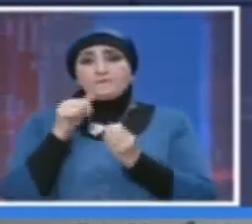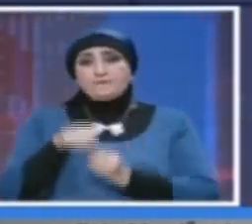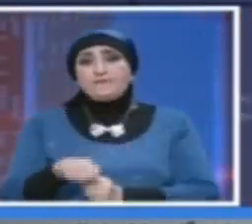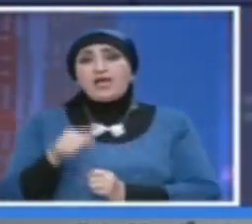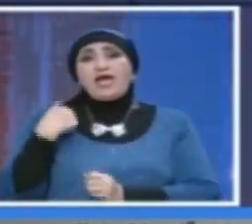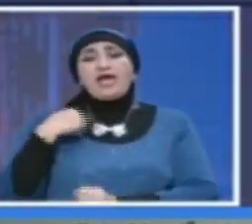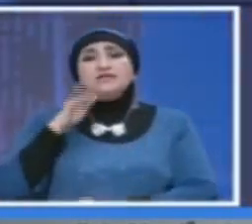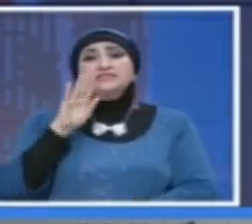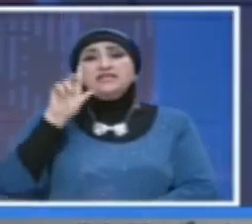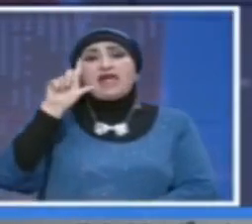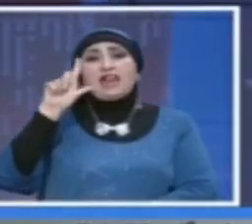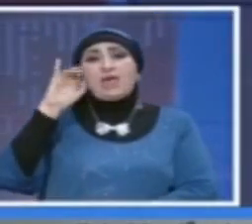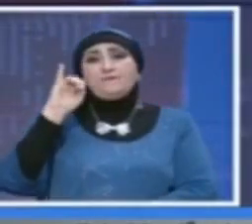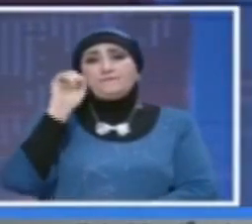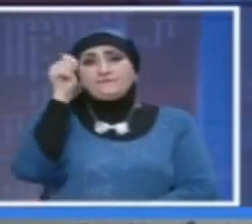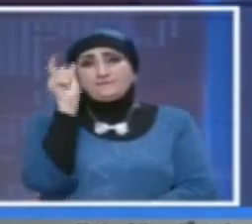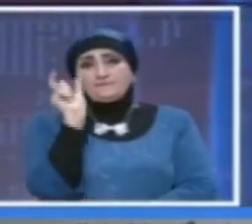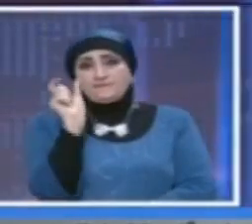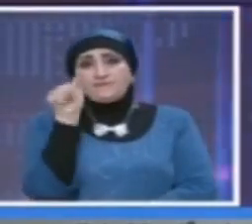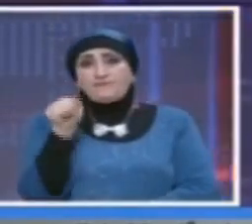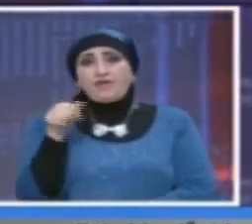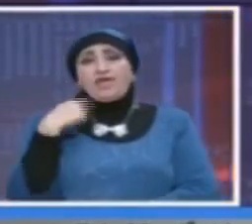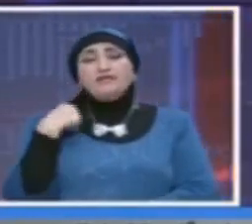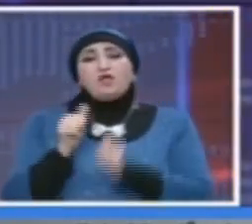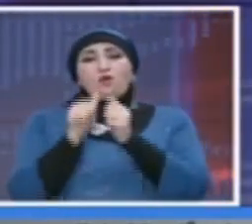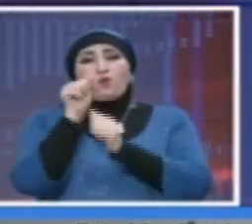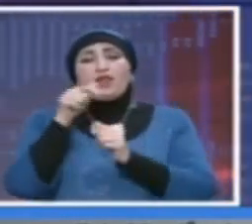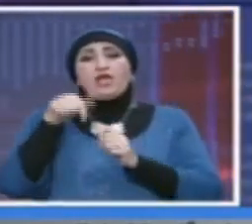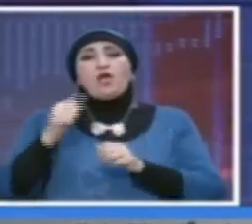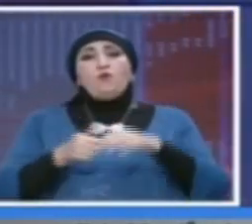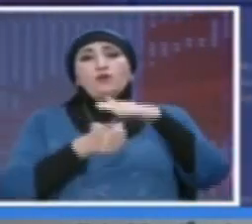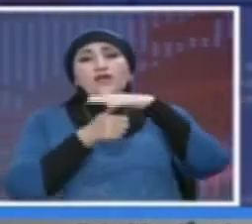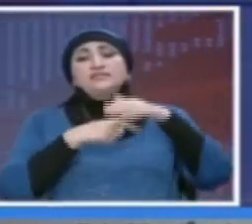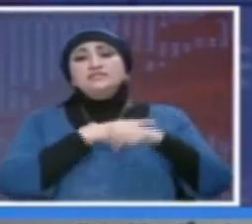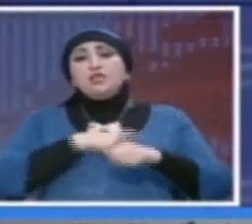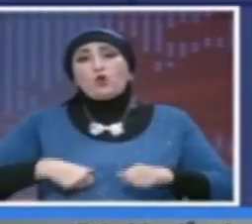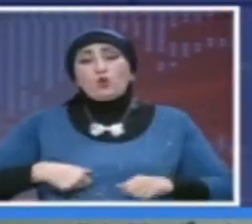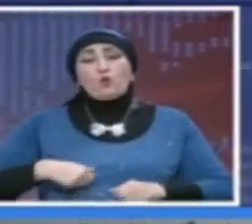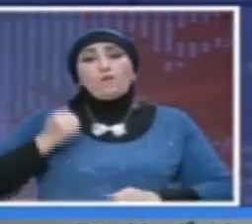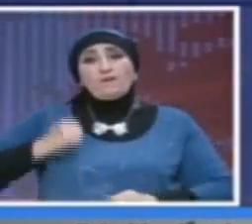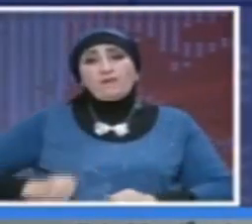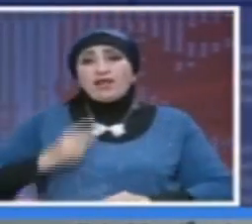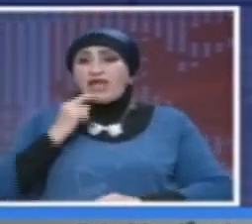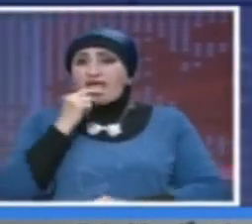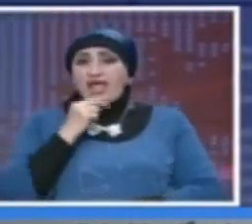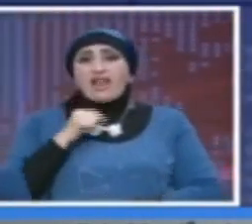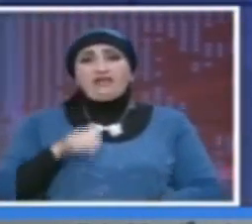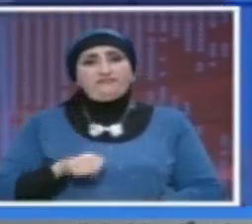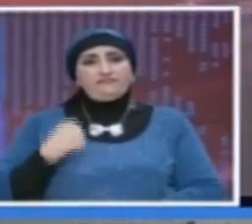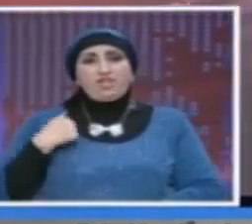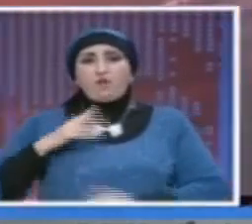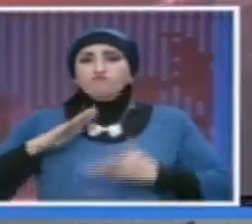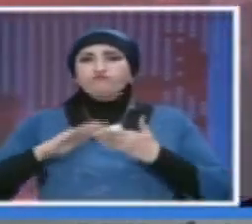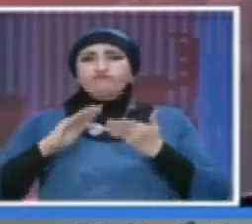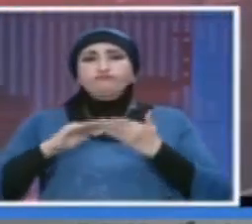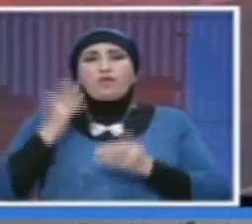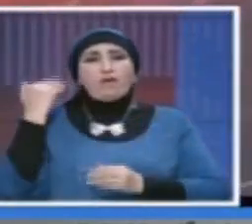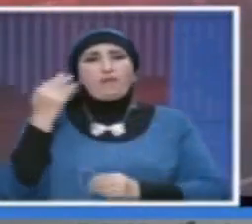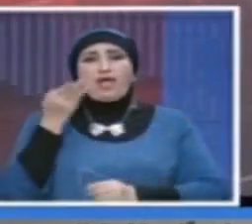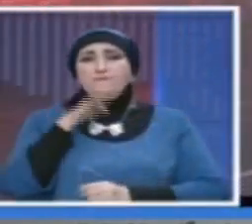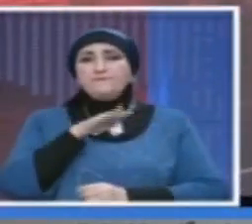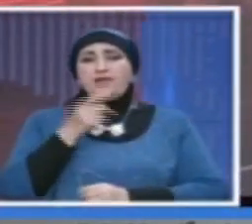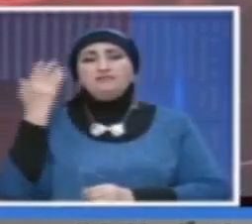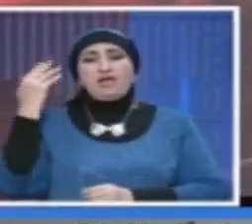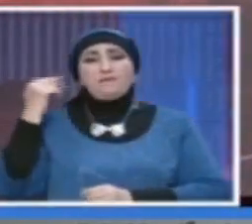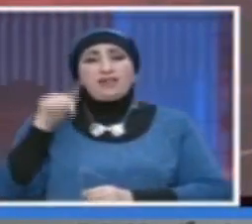الأمير سلمان بن حمد بن عيسى الخليفة ولي العهد رئيس الوزراء البحريني، أشاد مدبولي بإسهامات الراحل الكبيرة